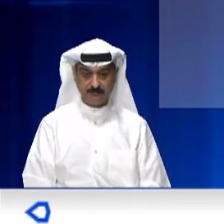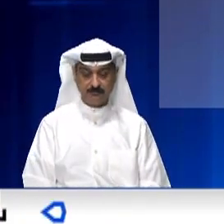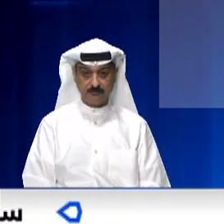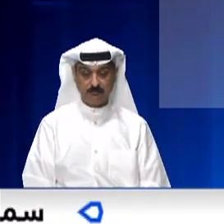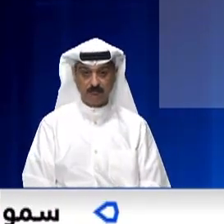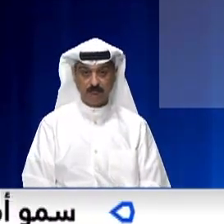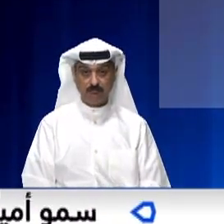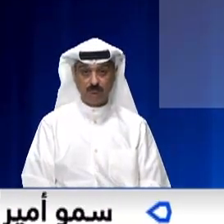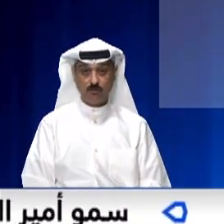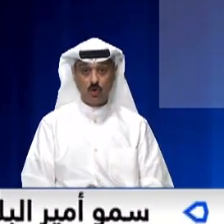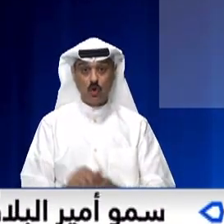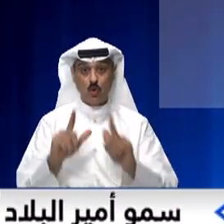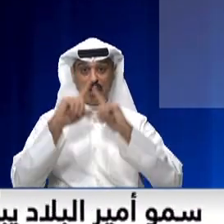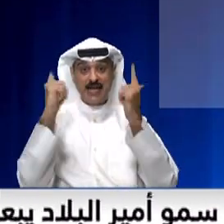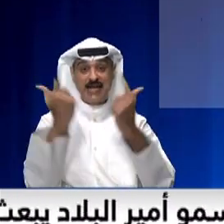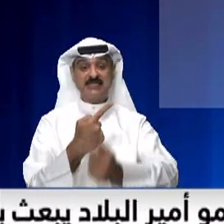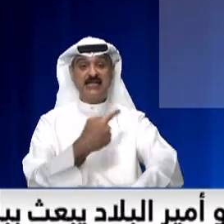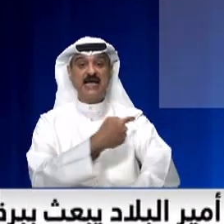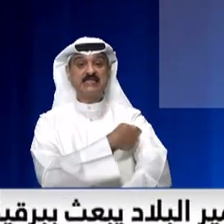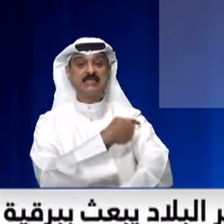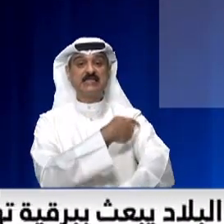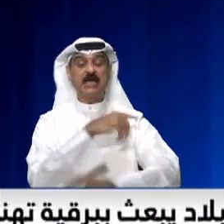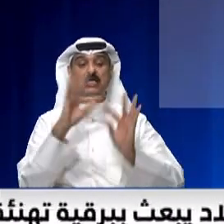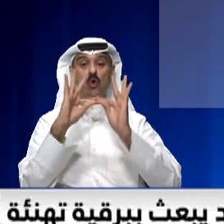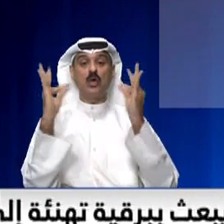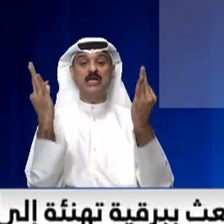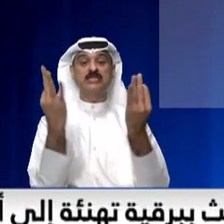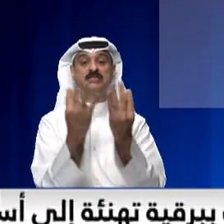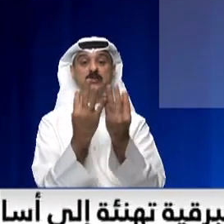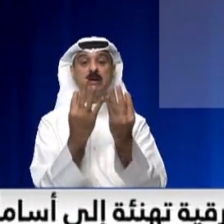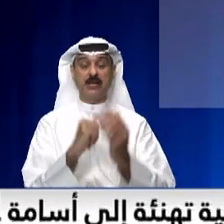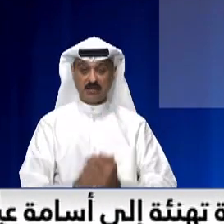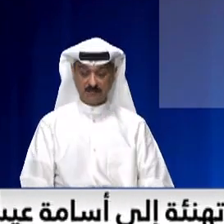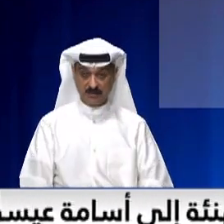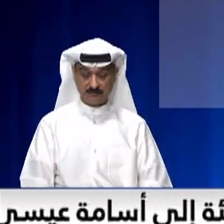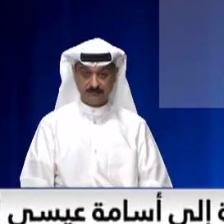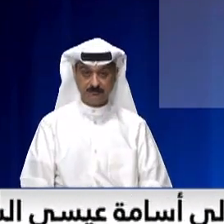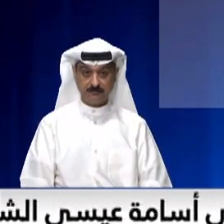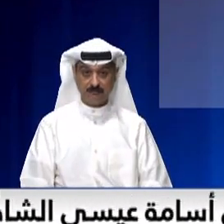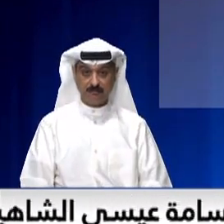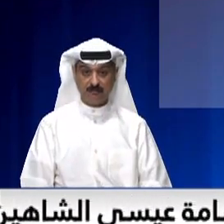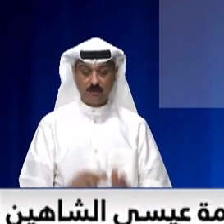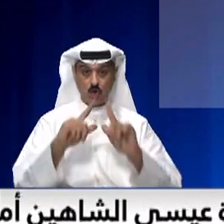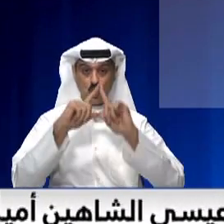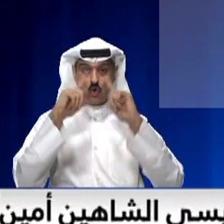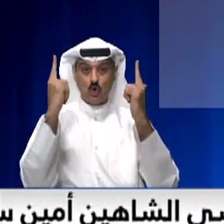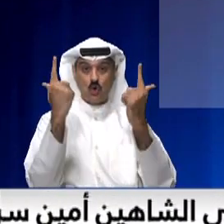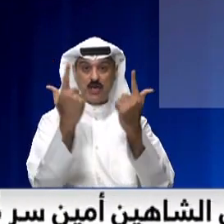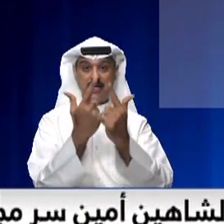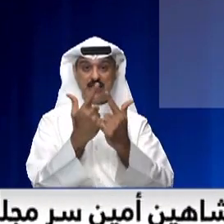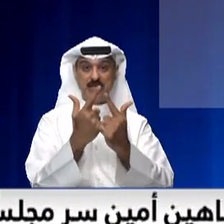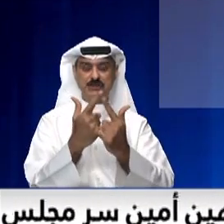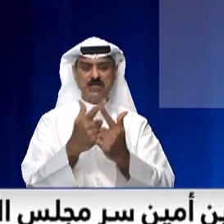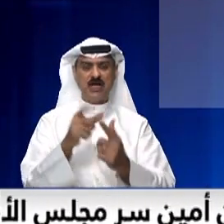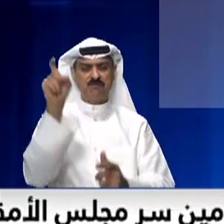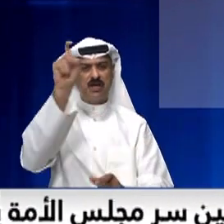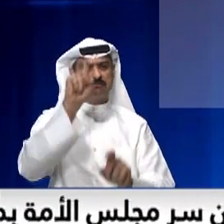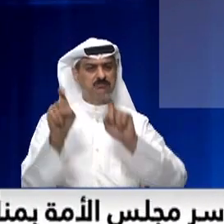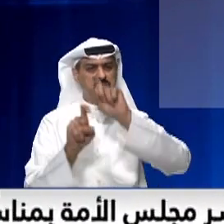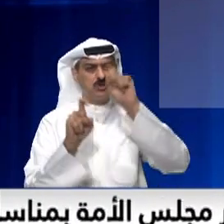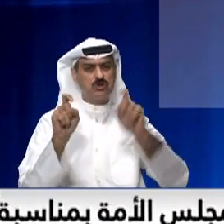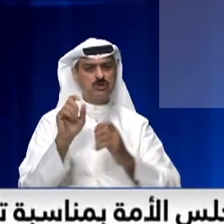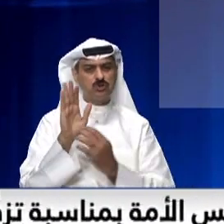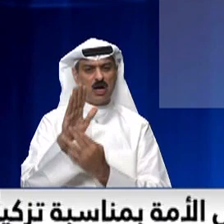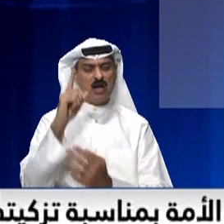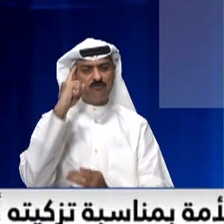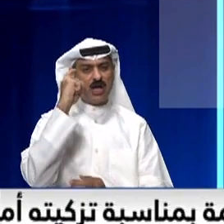الصحية والاجتماعية والعمل، فيما زكى المجلس أعضاء لجان العرائض والشكاوى،